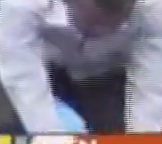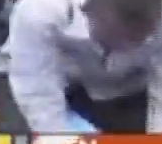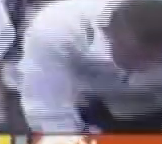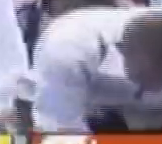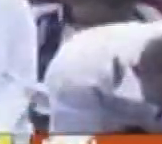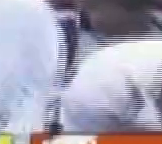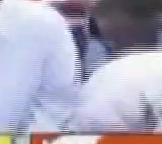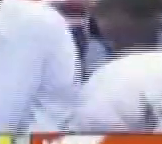عنكم